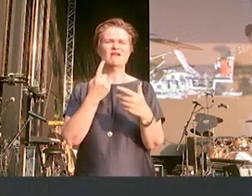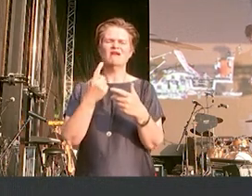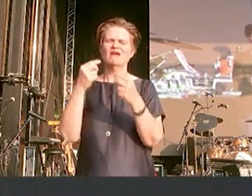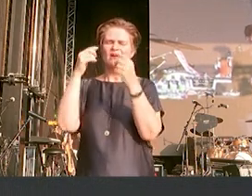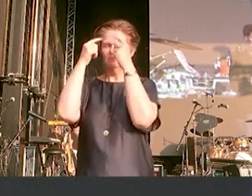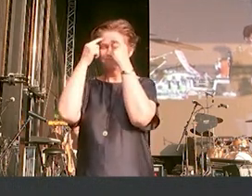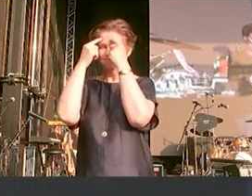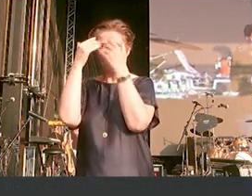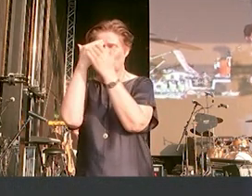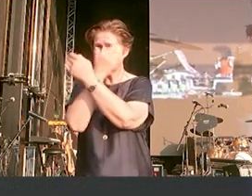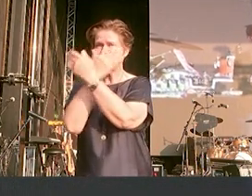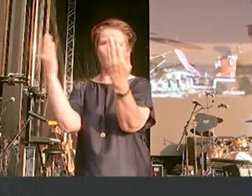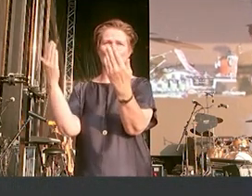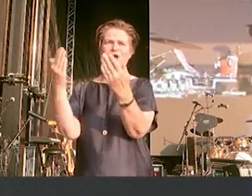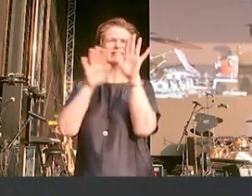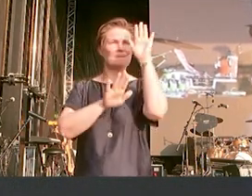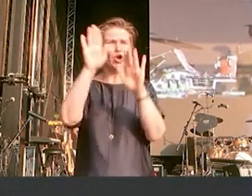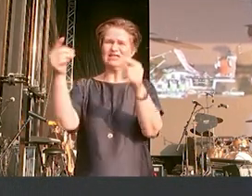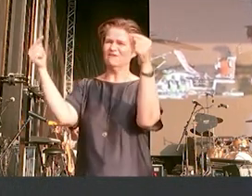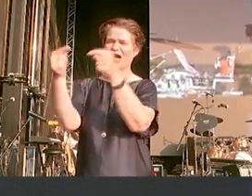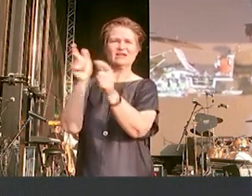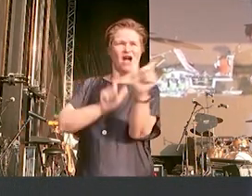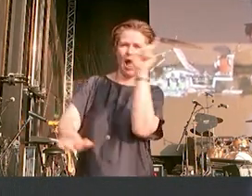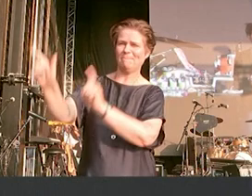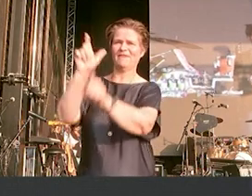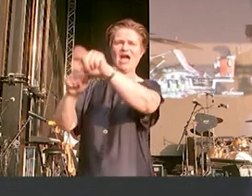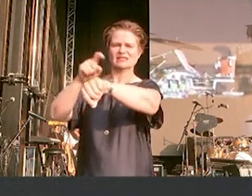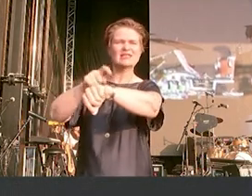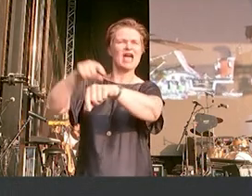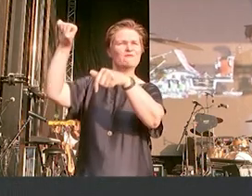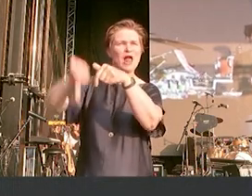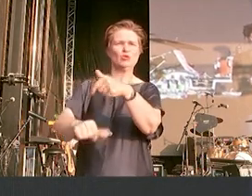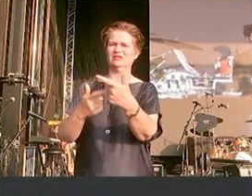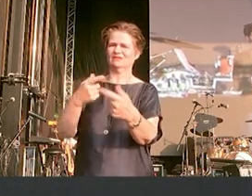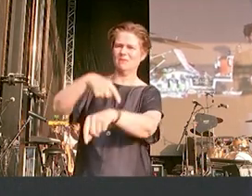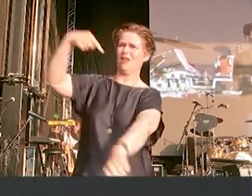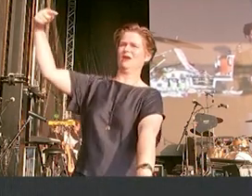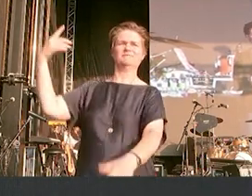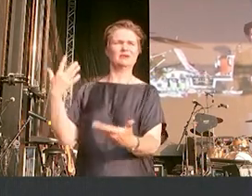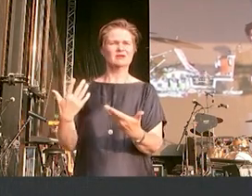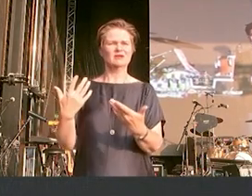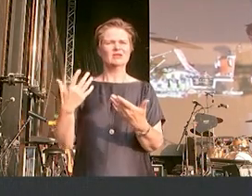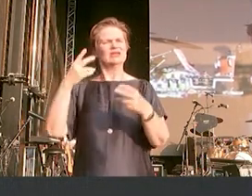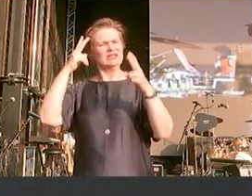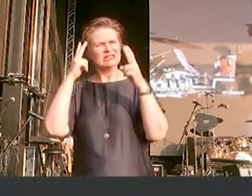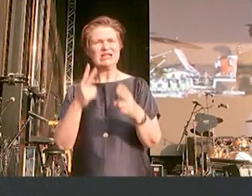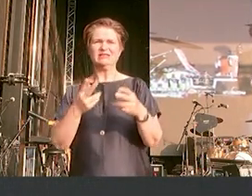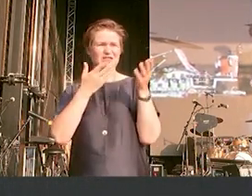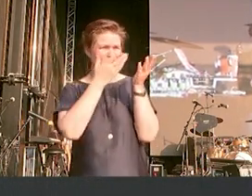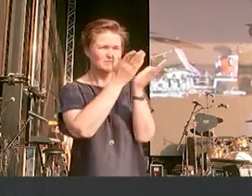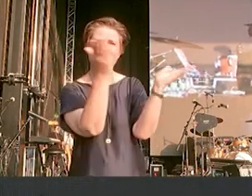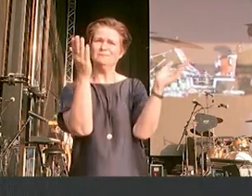Unfug und Demokratiefeindlichkeit Zeit, die wir den Sorgen und Nöten widmen könnten, derer, die es ernst zu nehmen